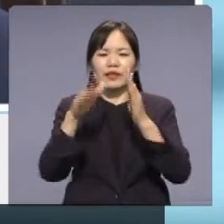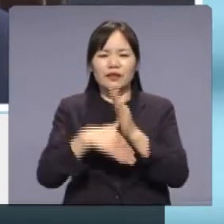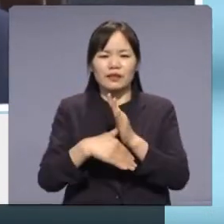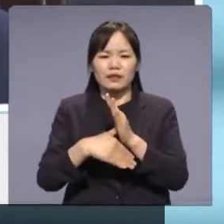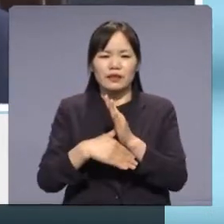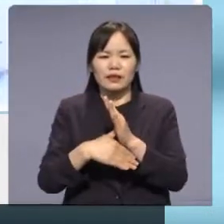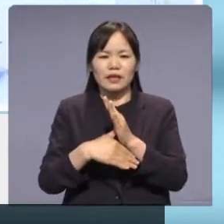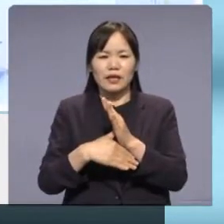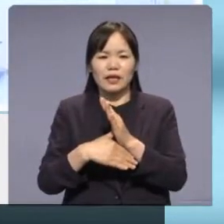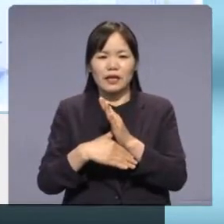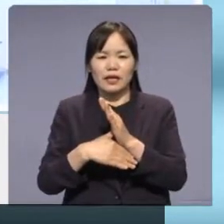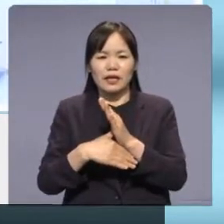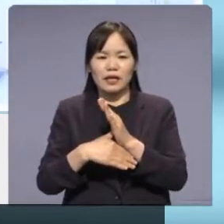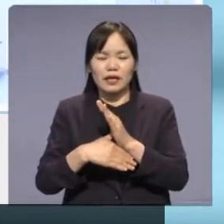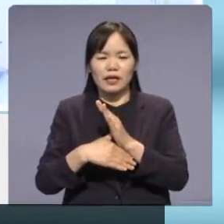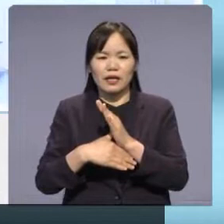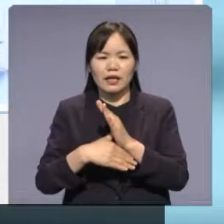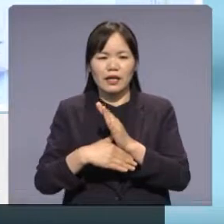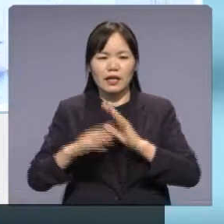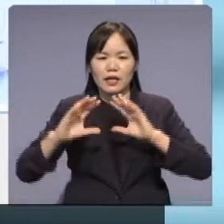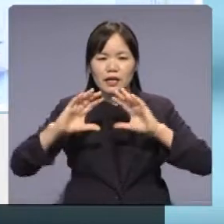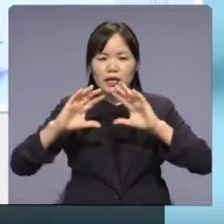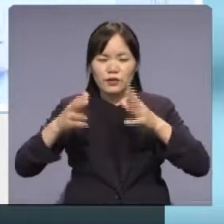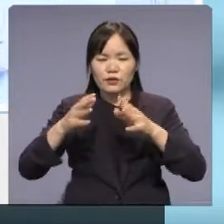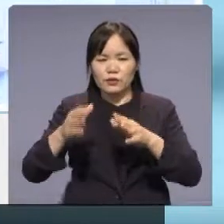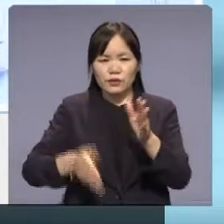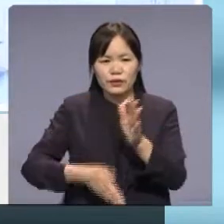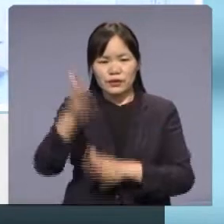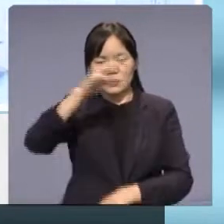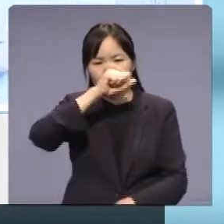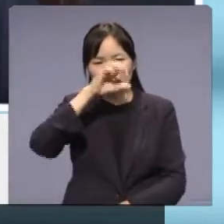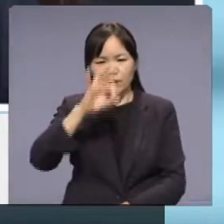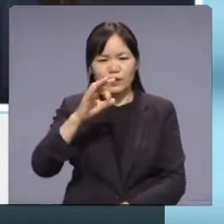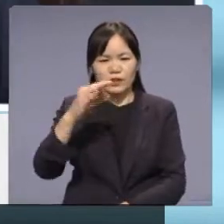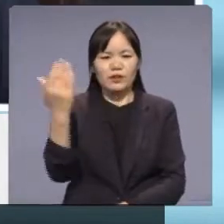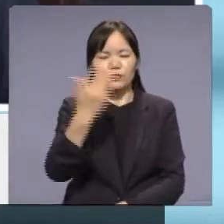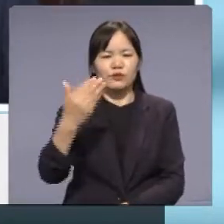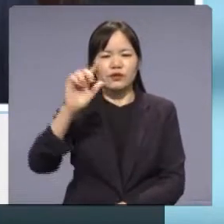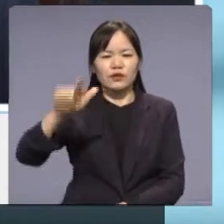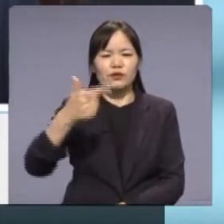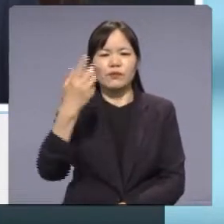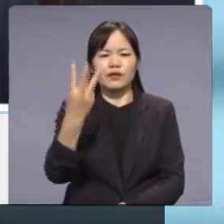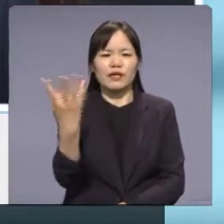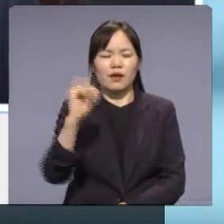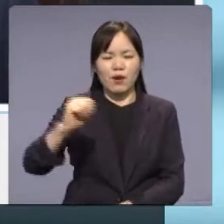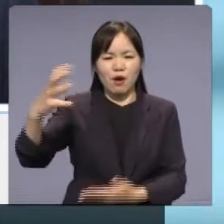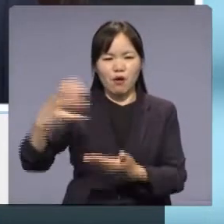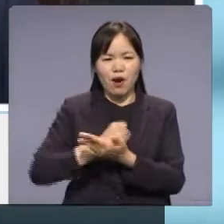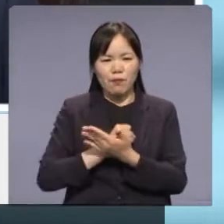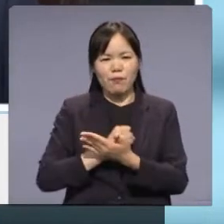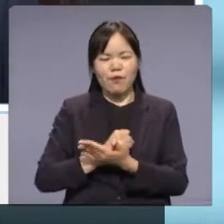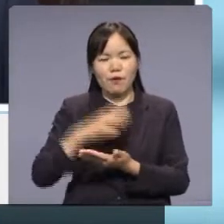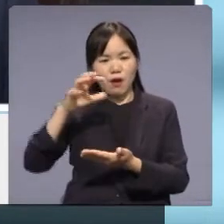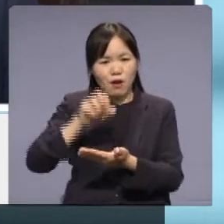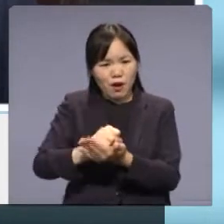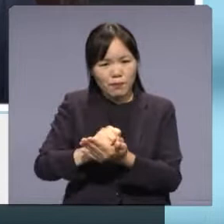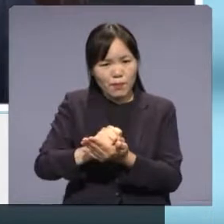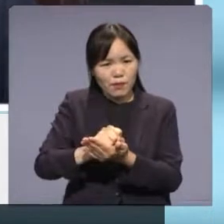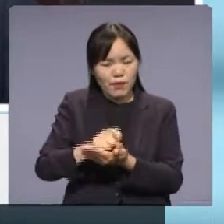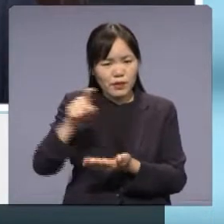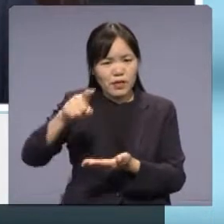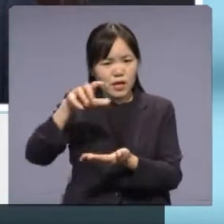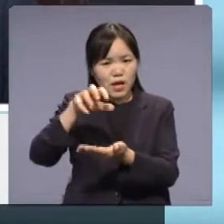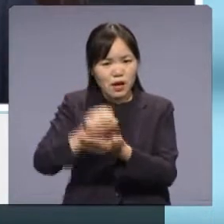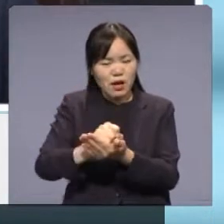국시비를 총 6,729억을 확보했습니다. 3년 동안 그렇게 해와서 그